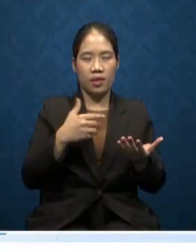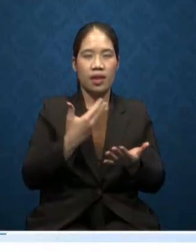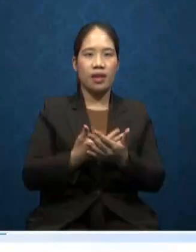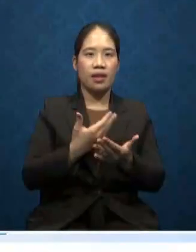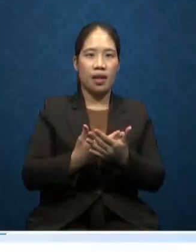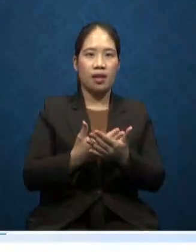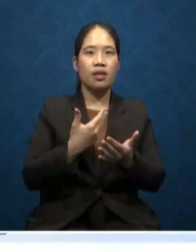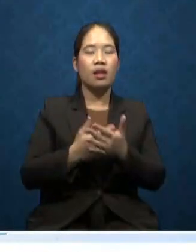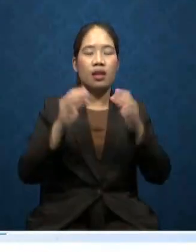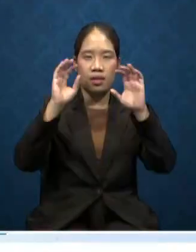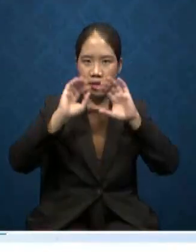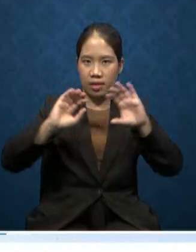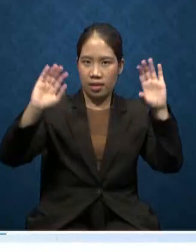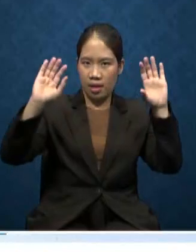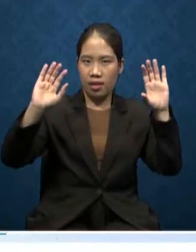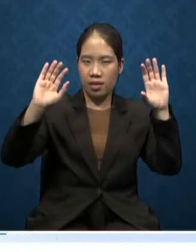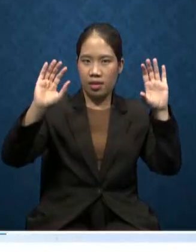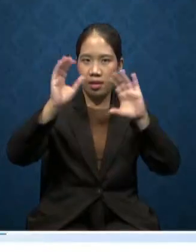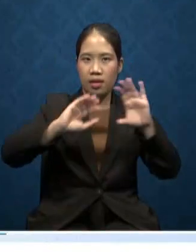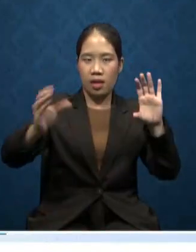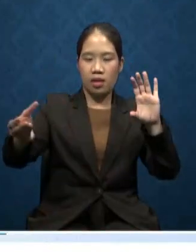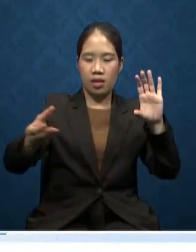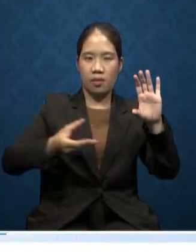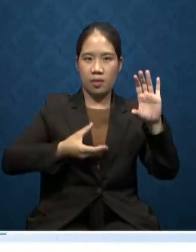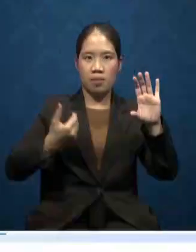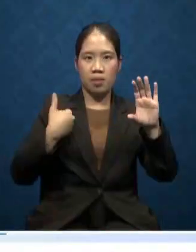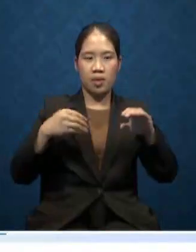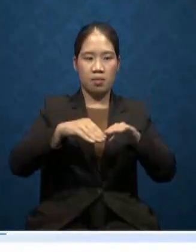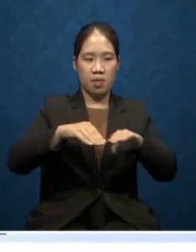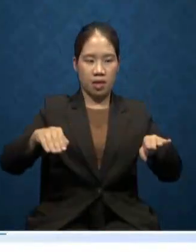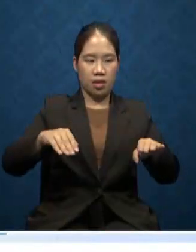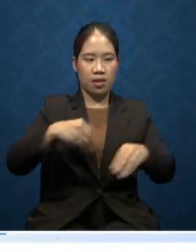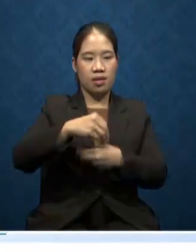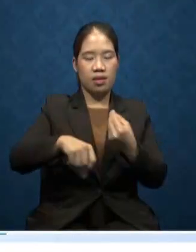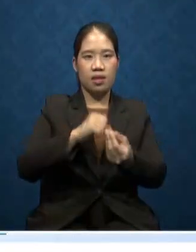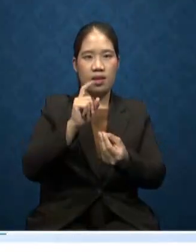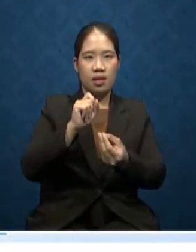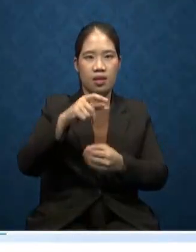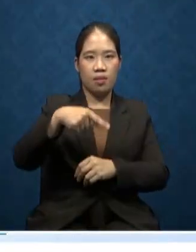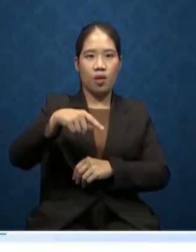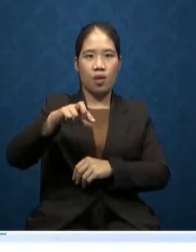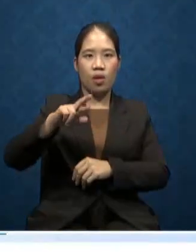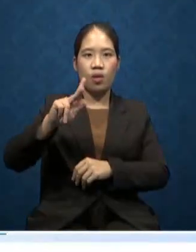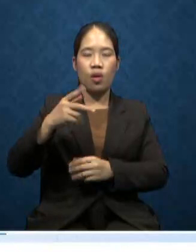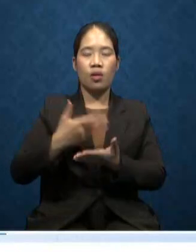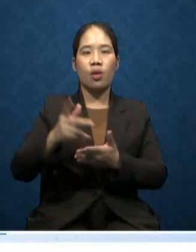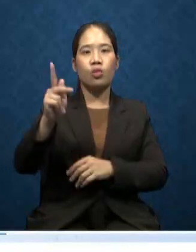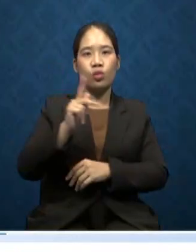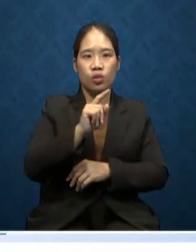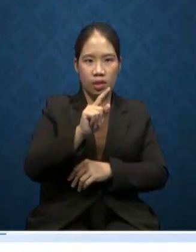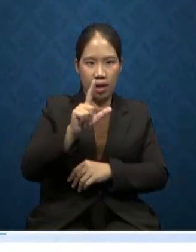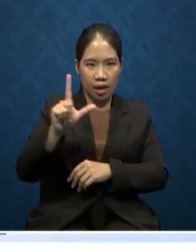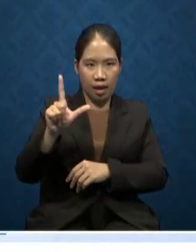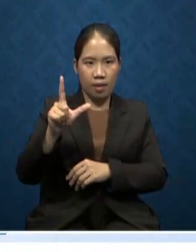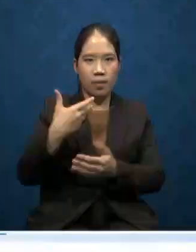ที่รสได้รับกลบคืนจากการมีมาตรการกตุ้นเศรฐกิจผ่านทางพร.โ satisfaction เป็